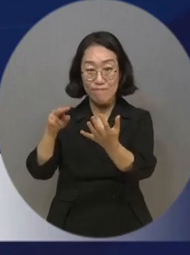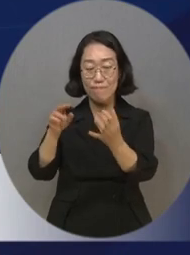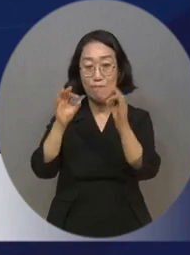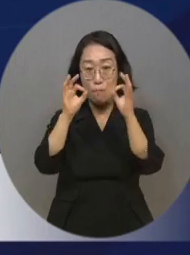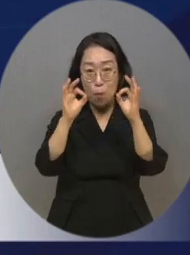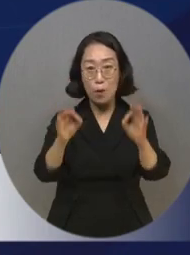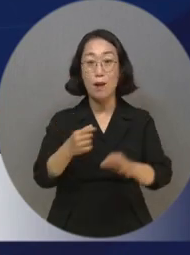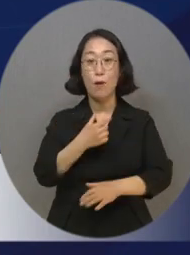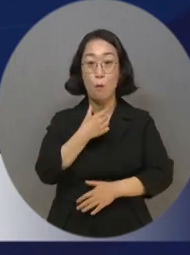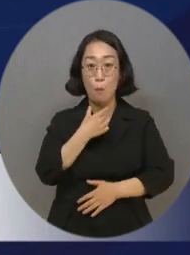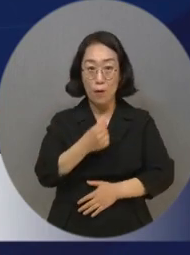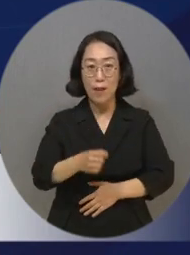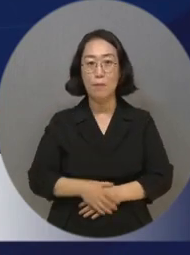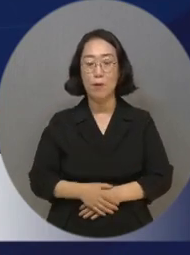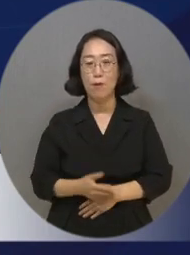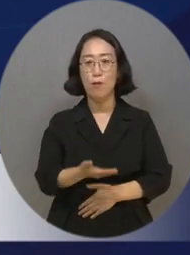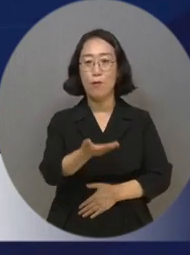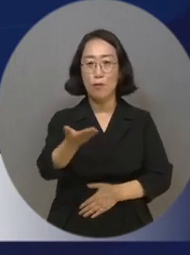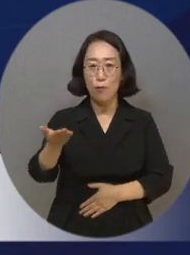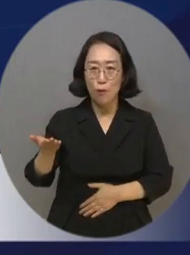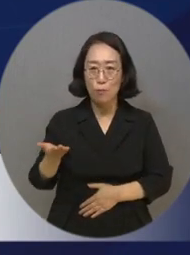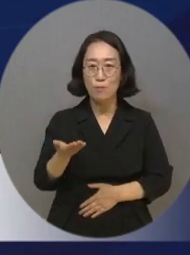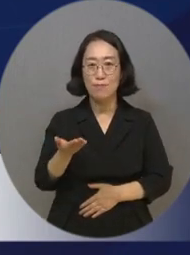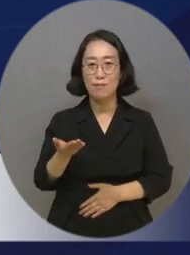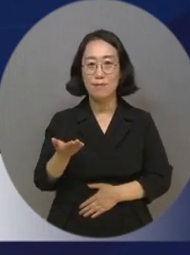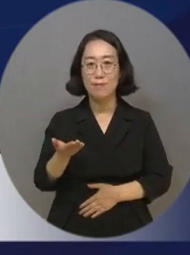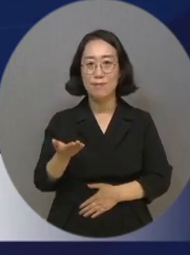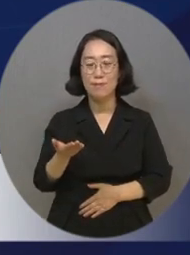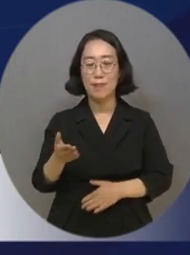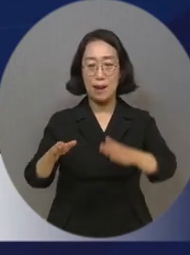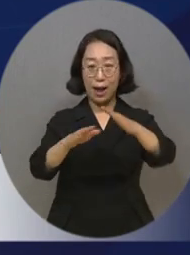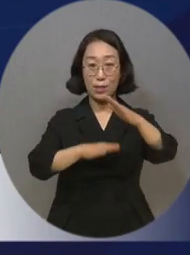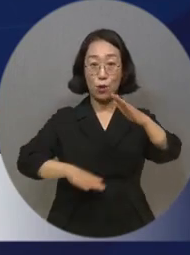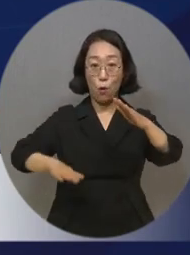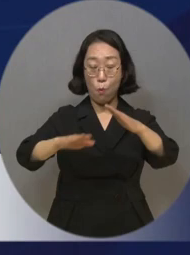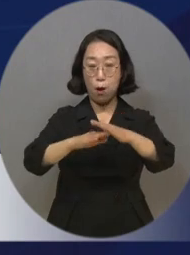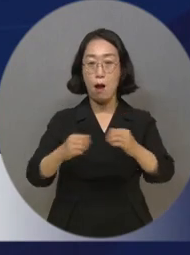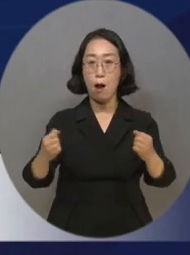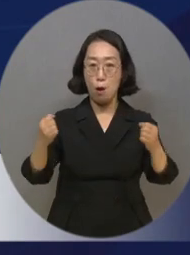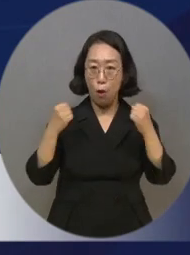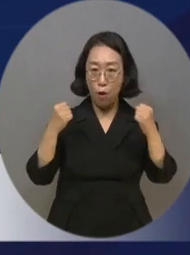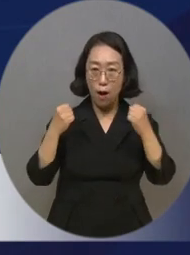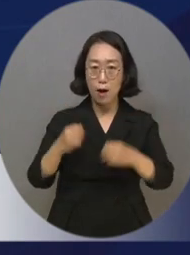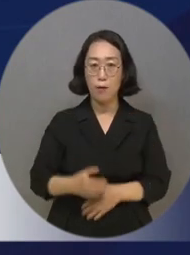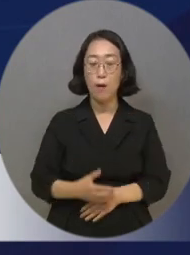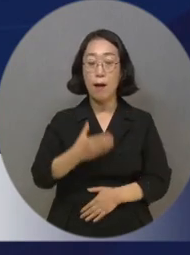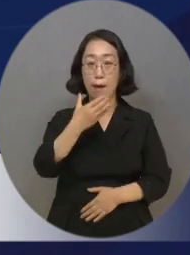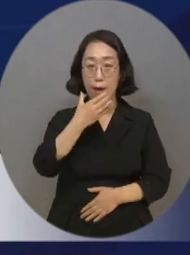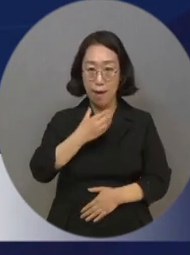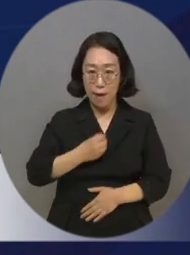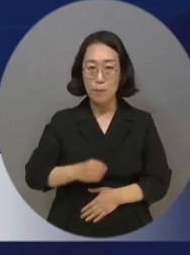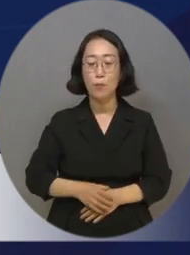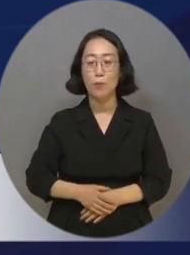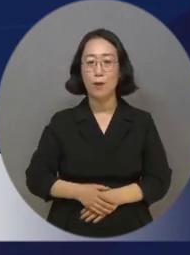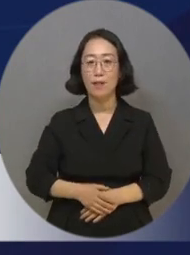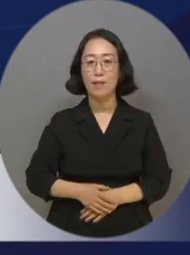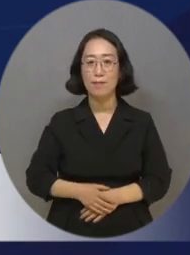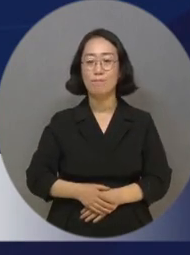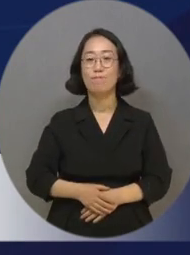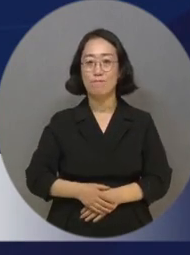다시 뵐 수 있기를 희망을 하며 여러분의 가정에는 건강과